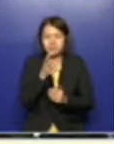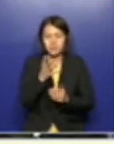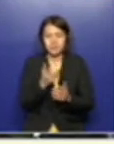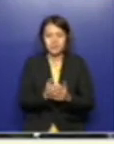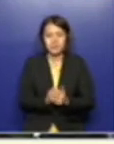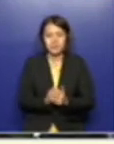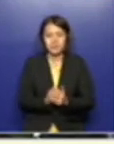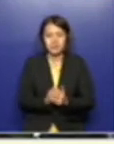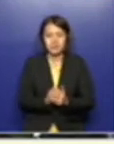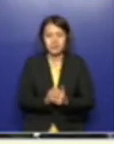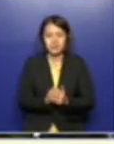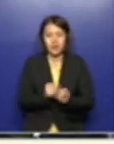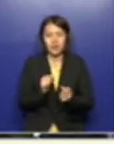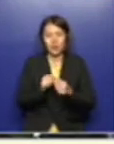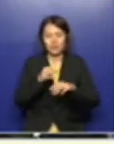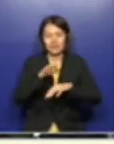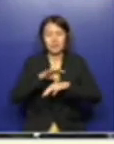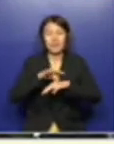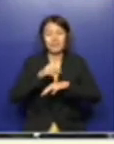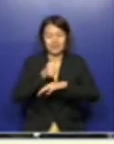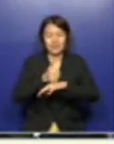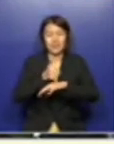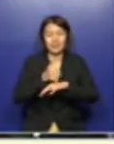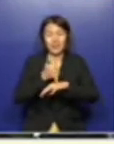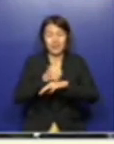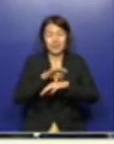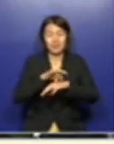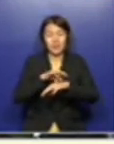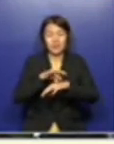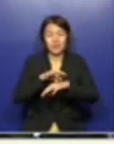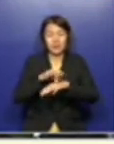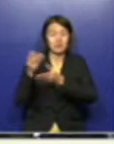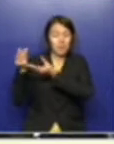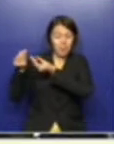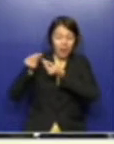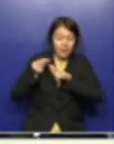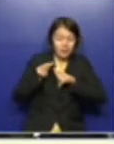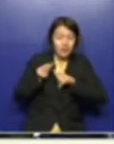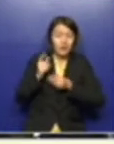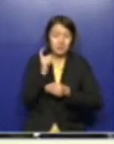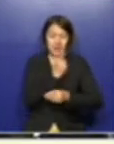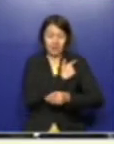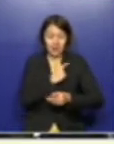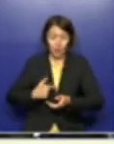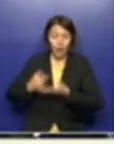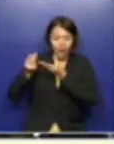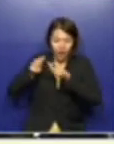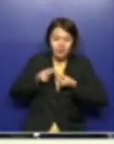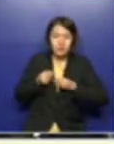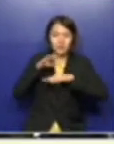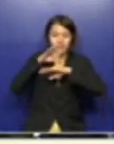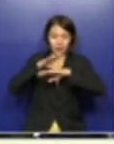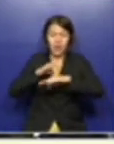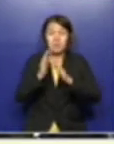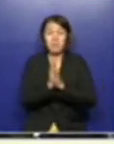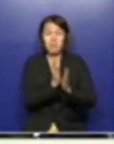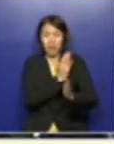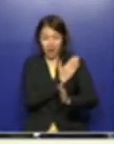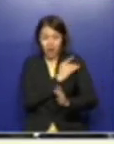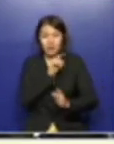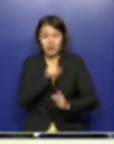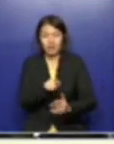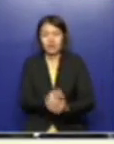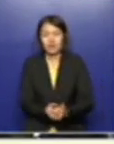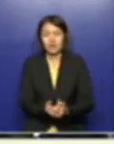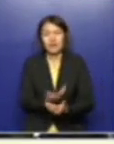เป็นเรื่องฐานดรศักดิ์ที่พระราชทานมาไม่ได้เป็นแบบนั้นครับเพื่อให้เข้าใจตรงกันกับเรียนไปทางรัฐม